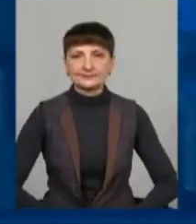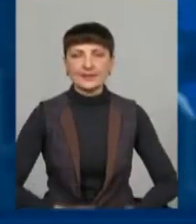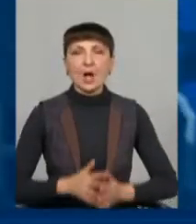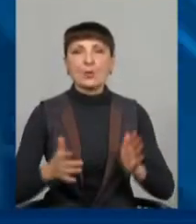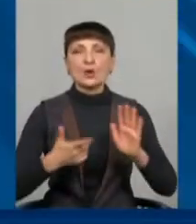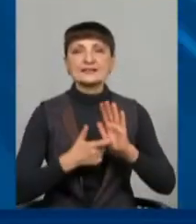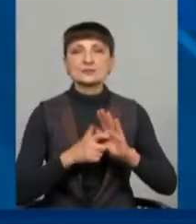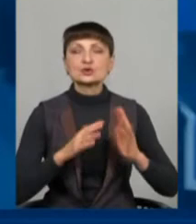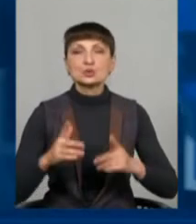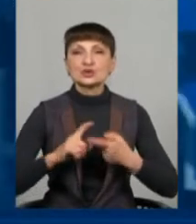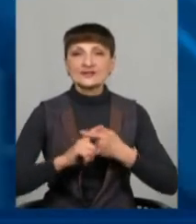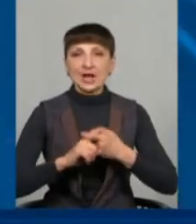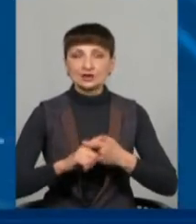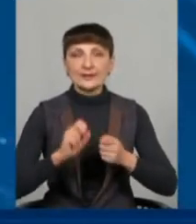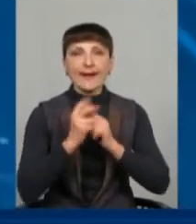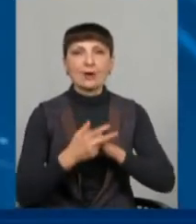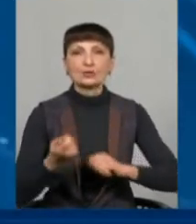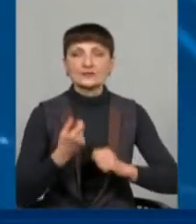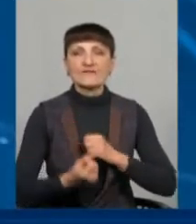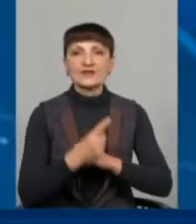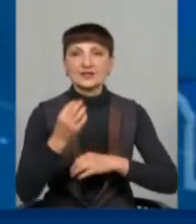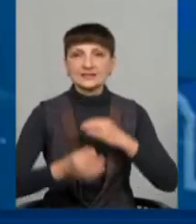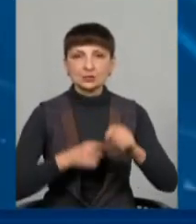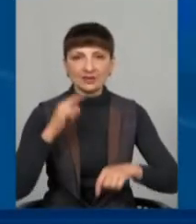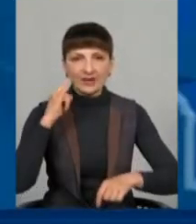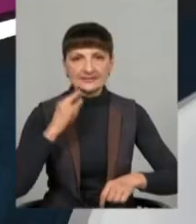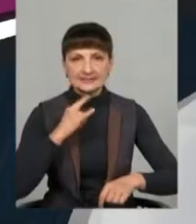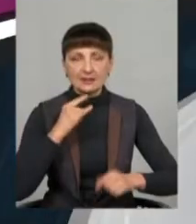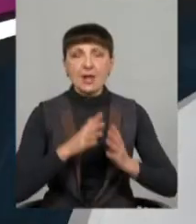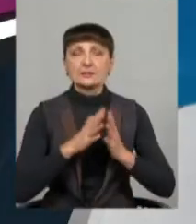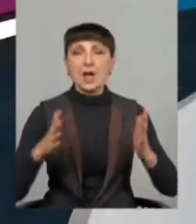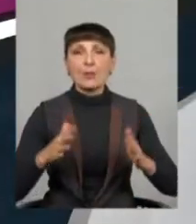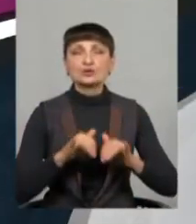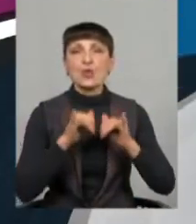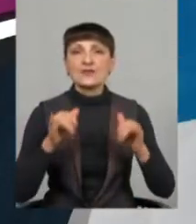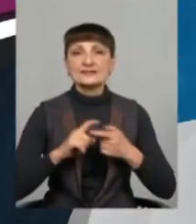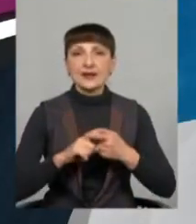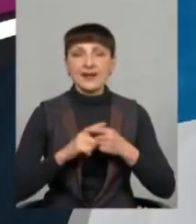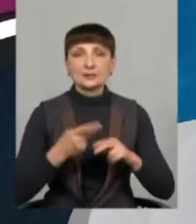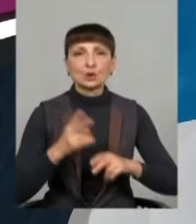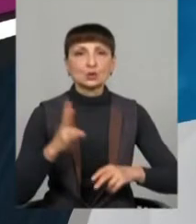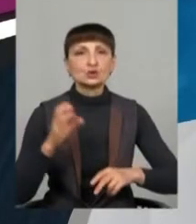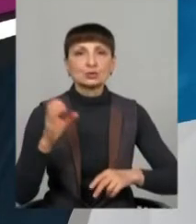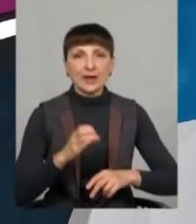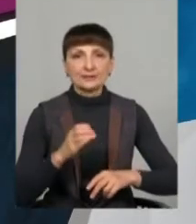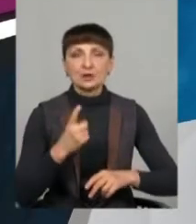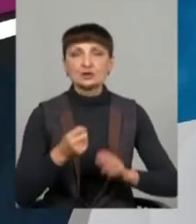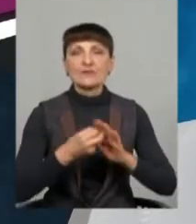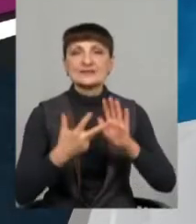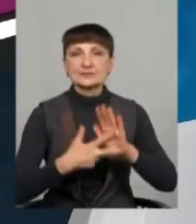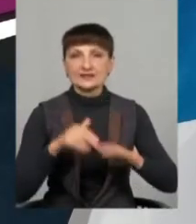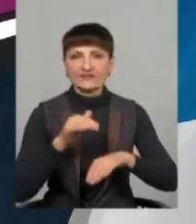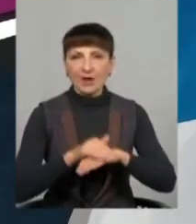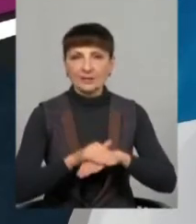Более 700 случаев заражения коронавирусом выявлено за сутки в Казахстане. Наибольший прирост отмечается в Нур-Султане – 118